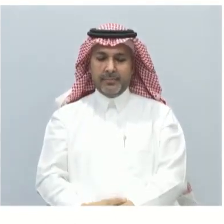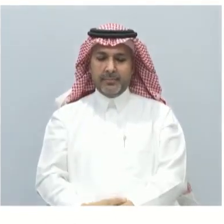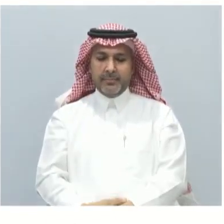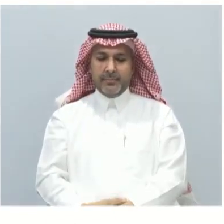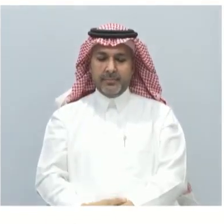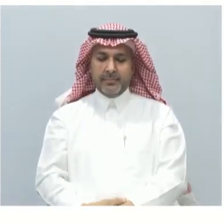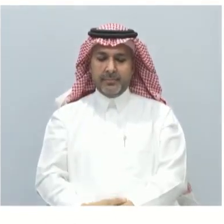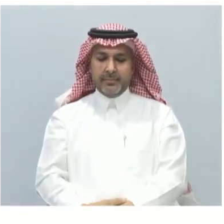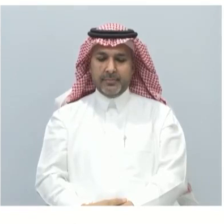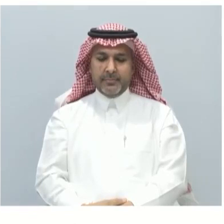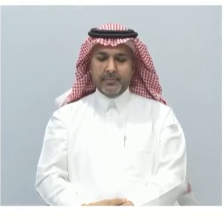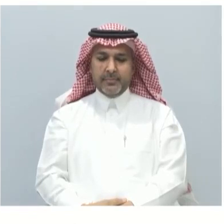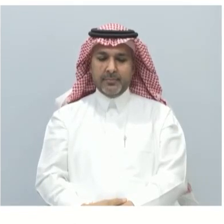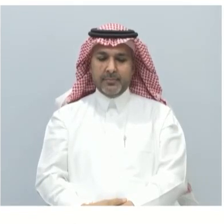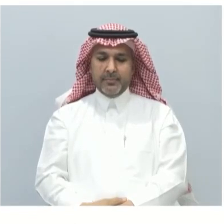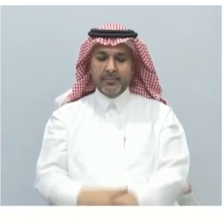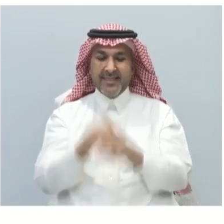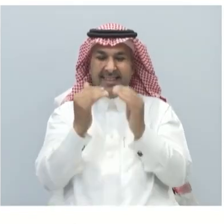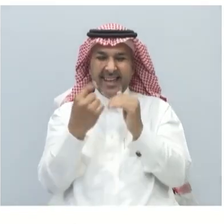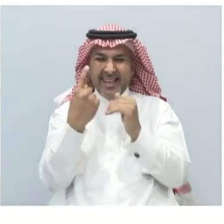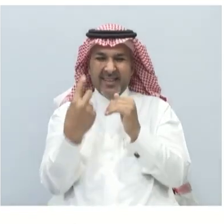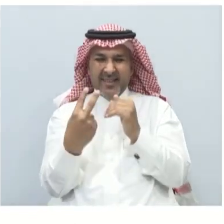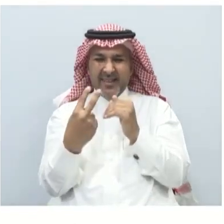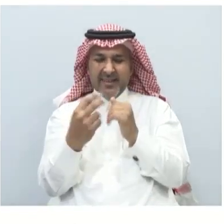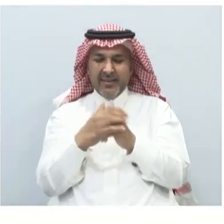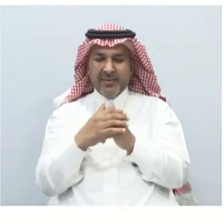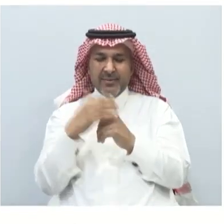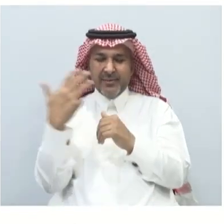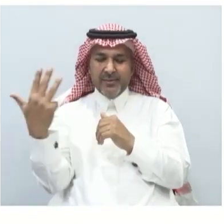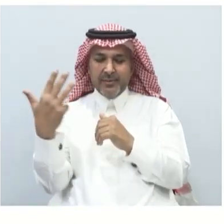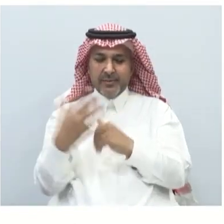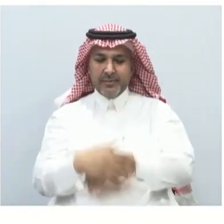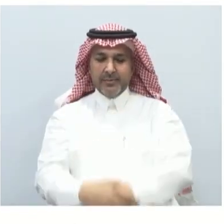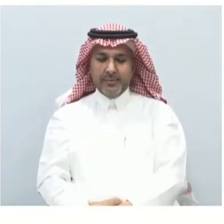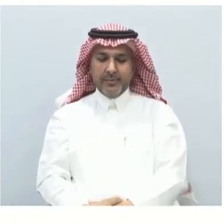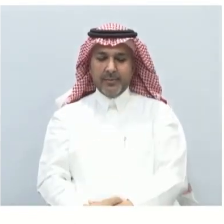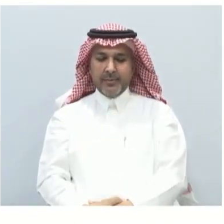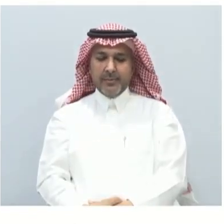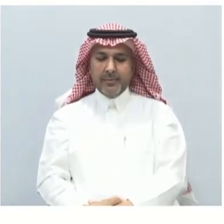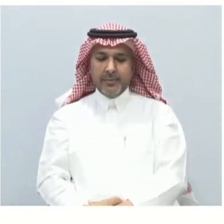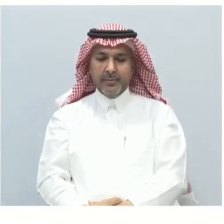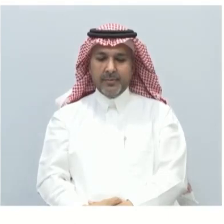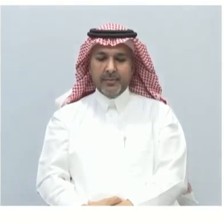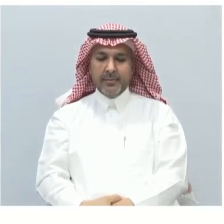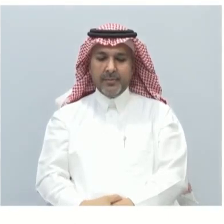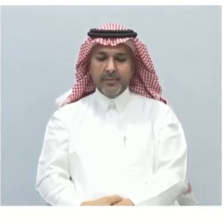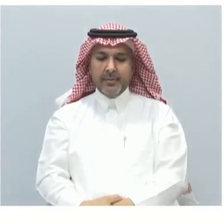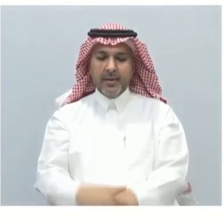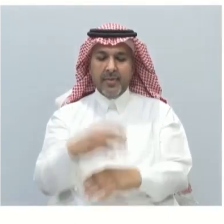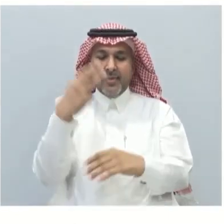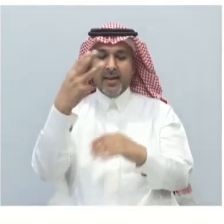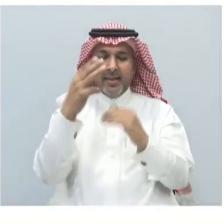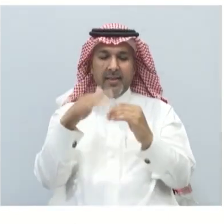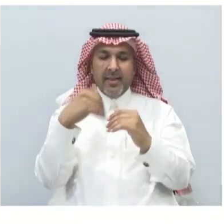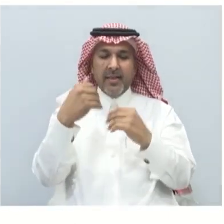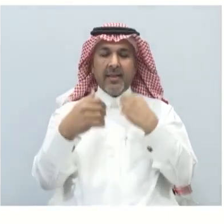عند الواحد حتصير ثلث عندنا اثنين تسع عند السالب واحد صارت ثلاثه